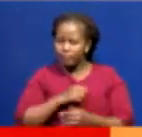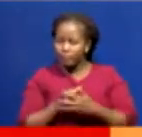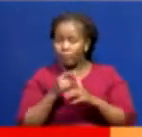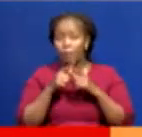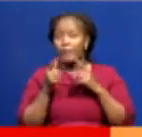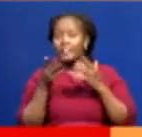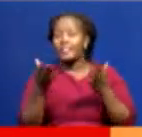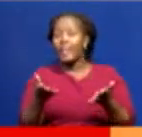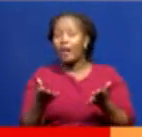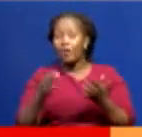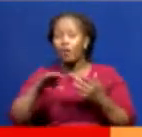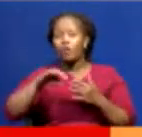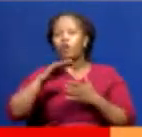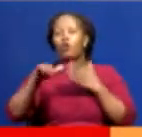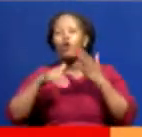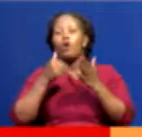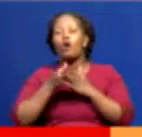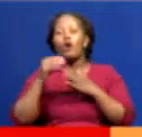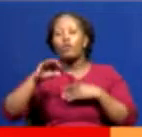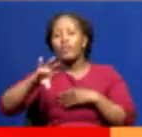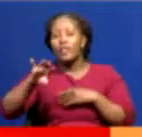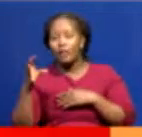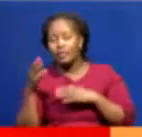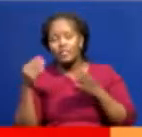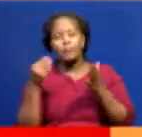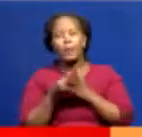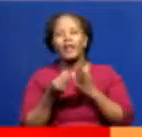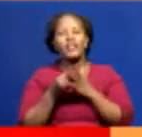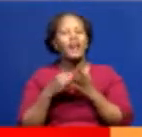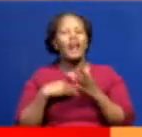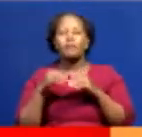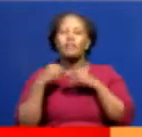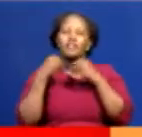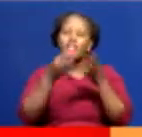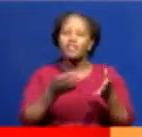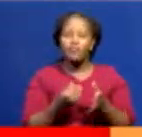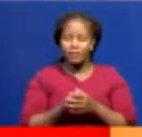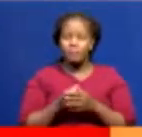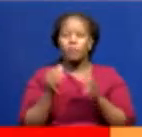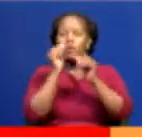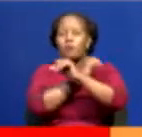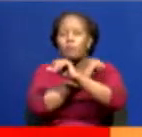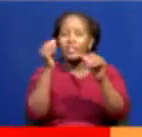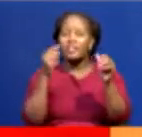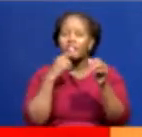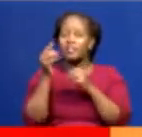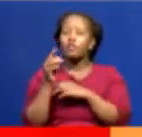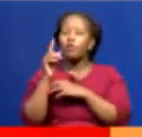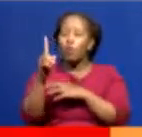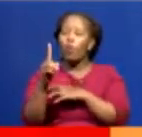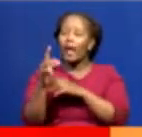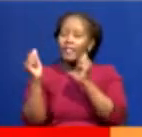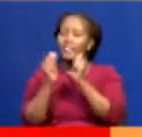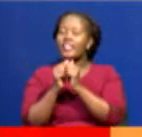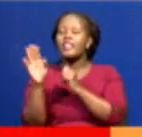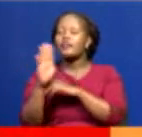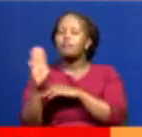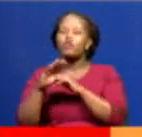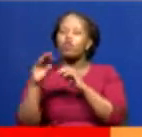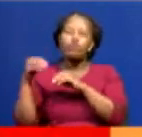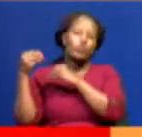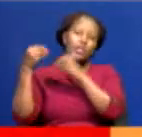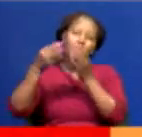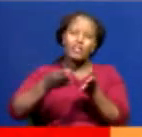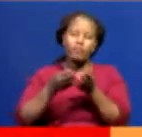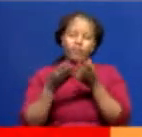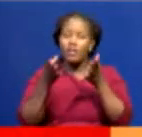hii kaunti zote ziko na pesa. Rais akasema 110 billion tumewapatia, kwa hivyo hamna deni